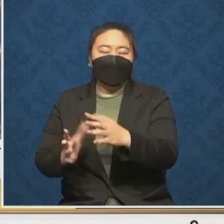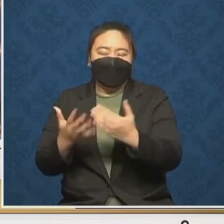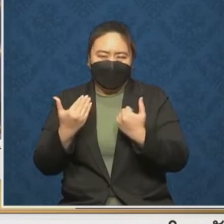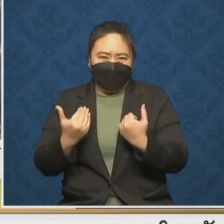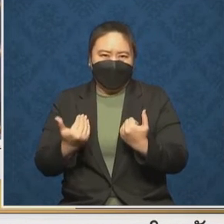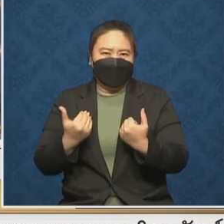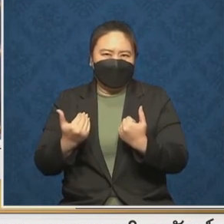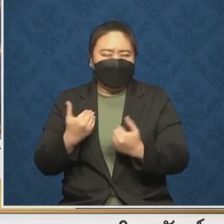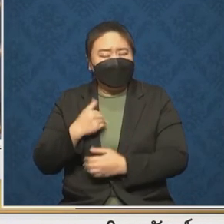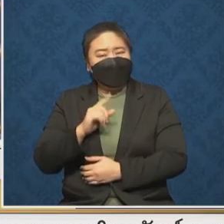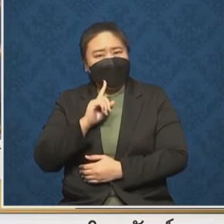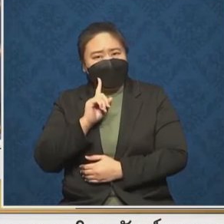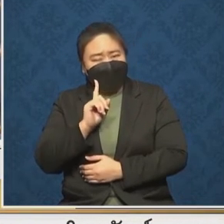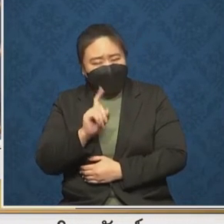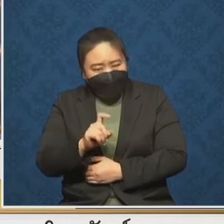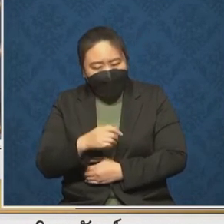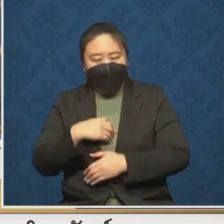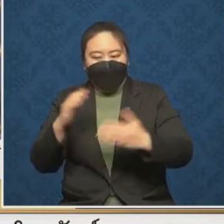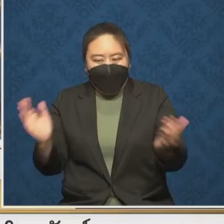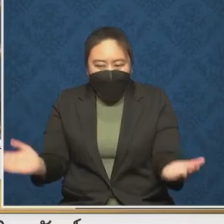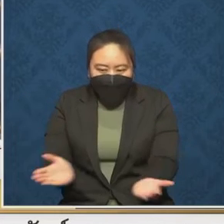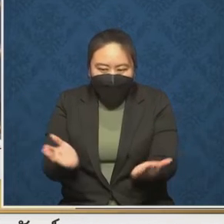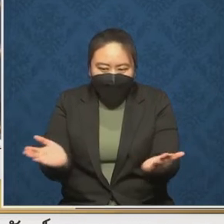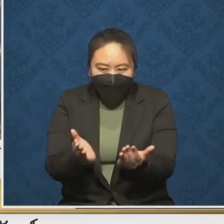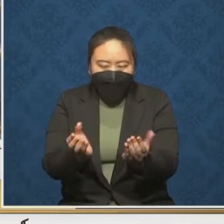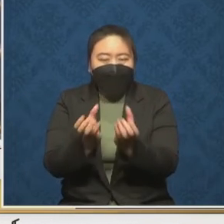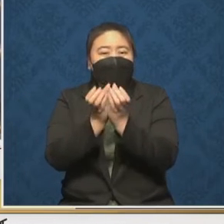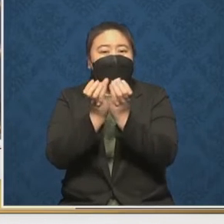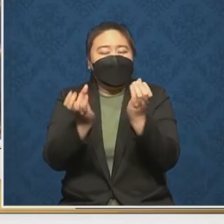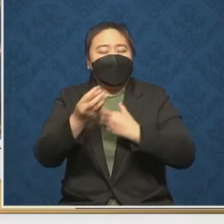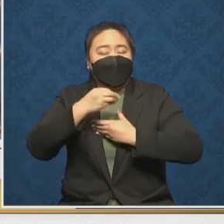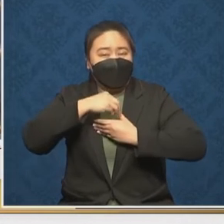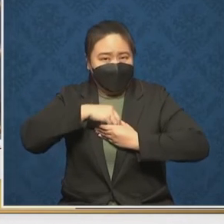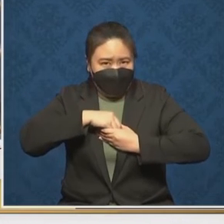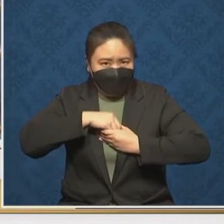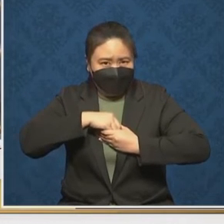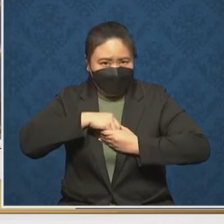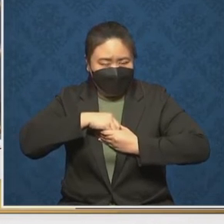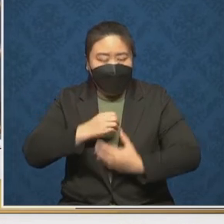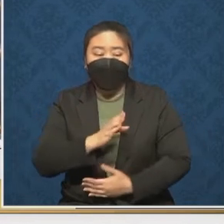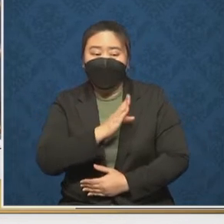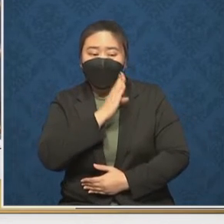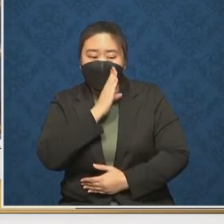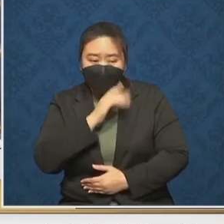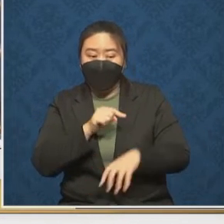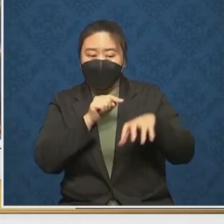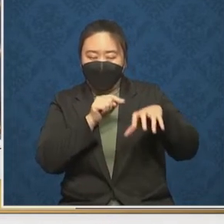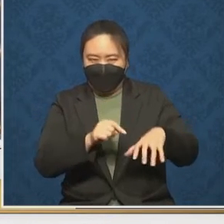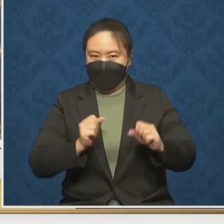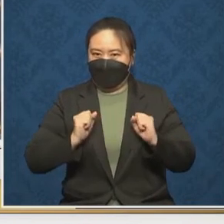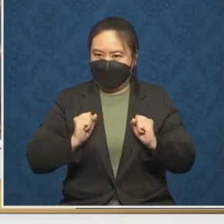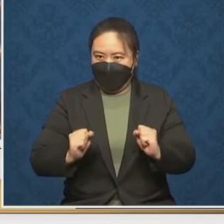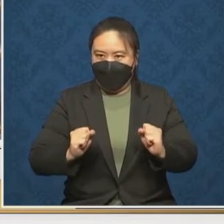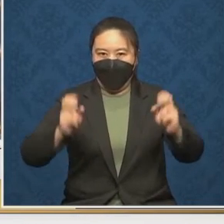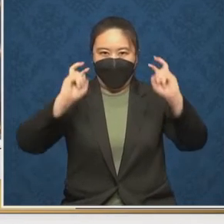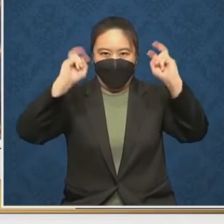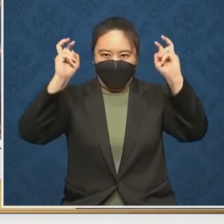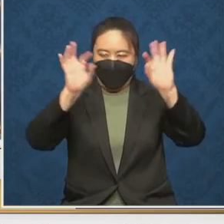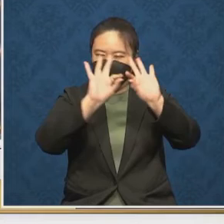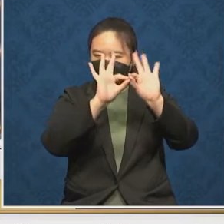ไปสรางธรรมาพิบาลของสถาบัพระประเทศถ้ท่านก้าหารตั้งวิสัยทัศขนาดนี้